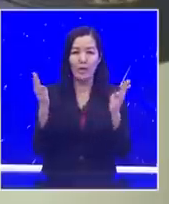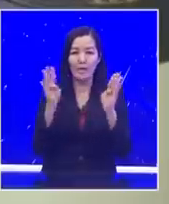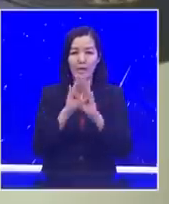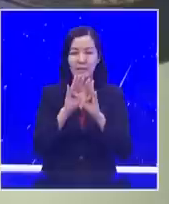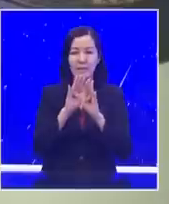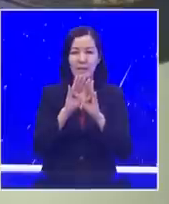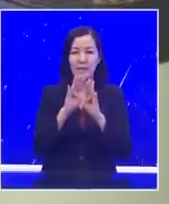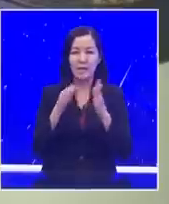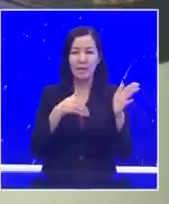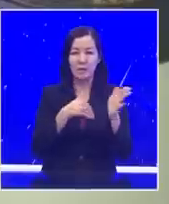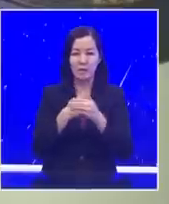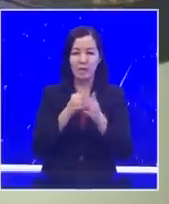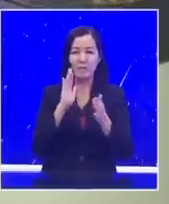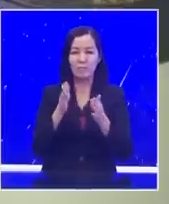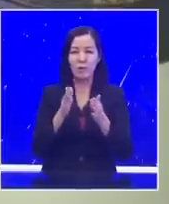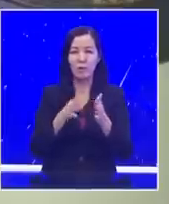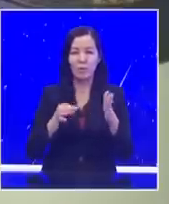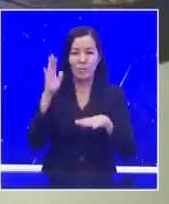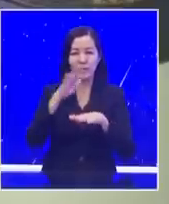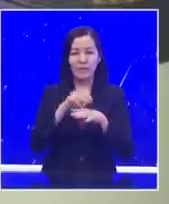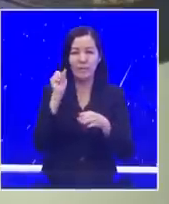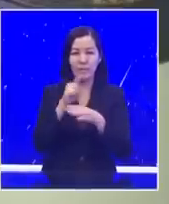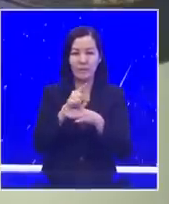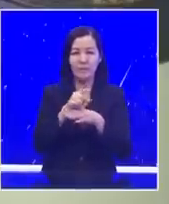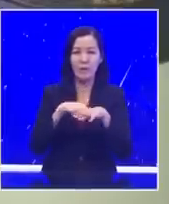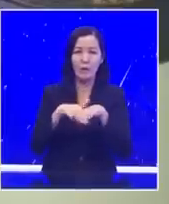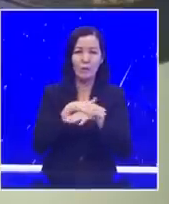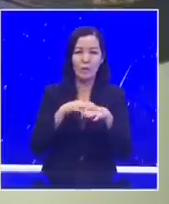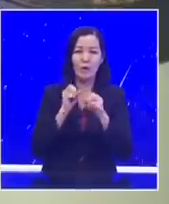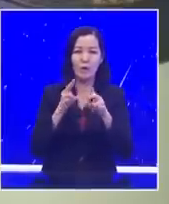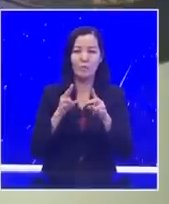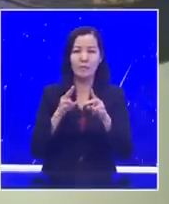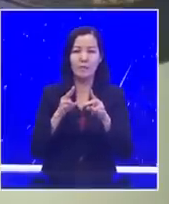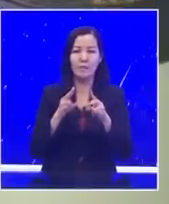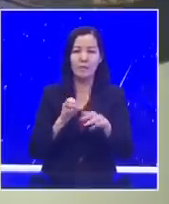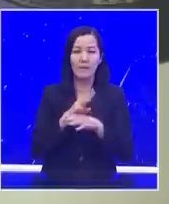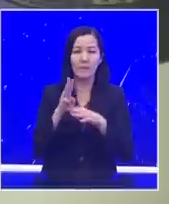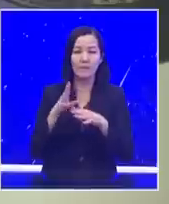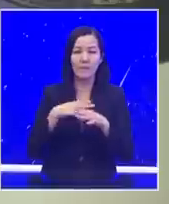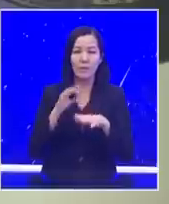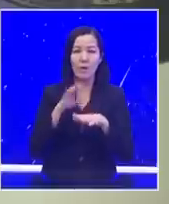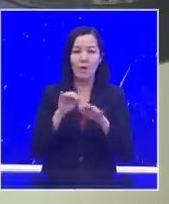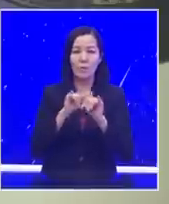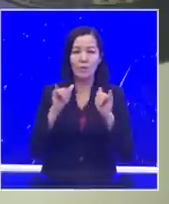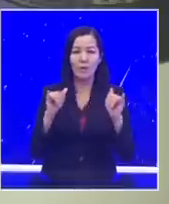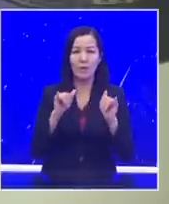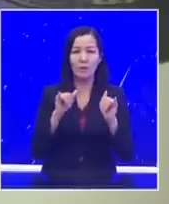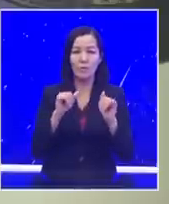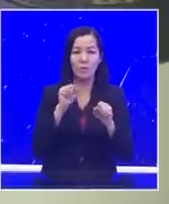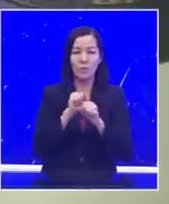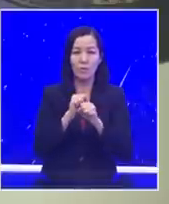қарастырады. Бұл жерде облыс әкімінің тапсырмасына сай тұрғындардың қауіпсіздігін қамтамасыз ету, індеттің таралуына жол бермеу